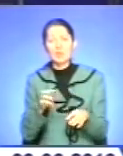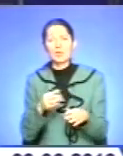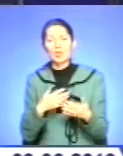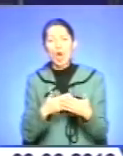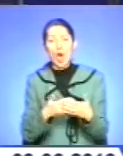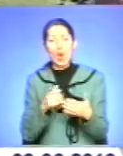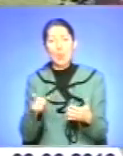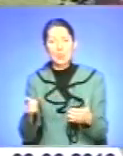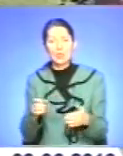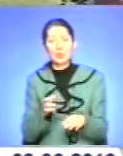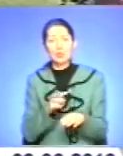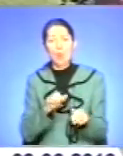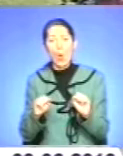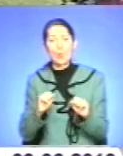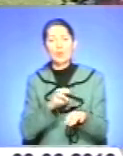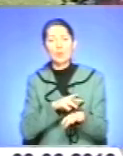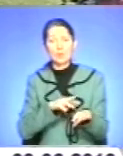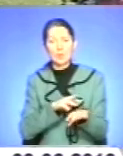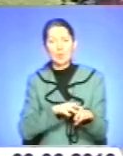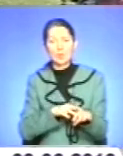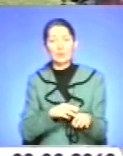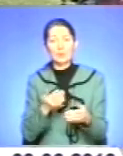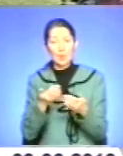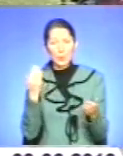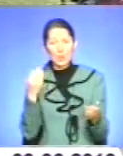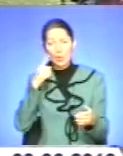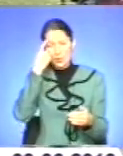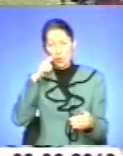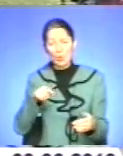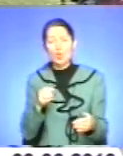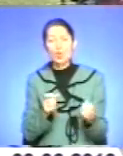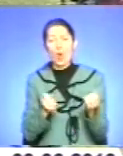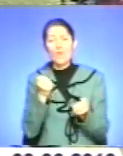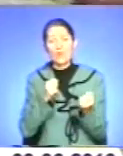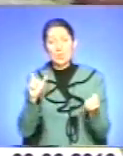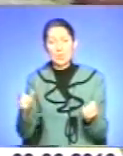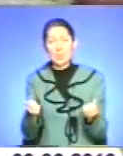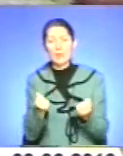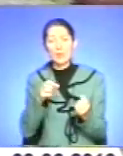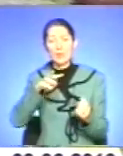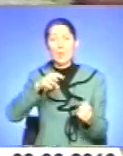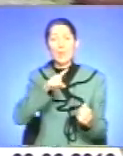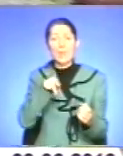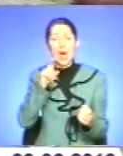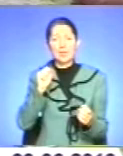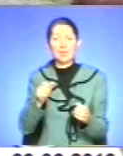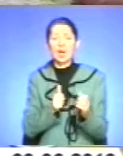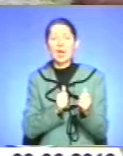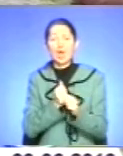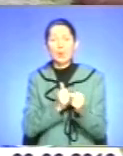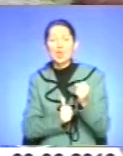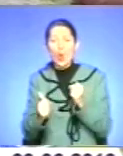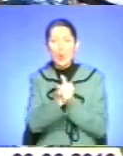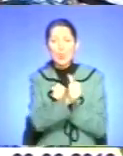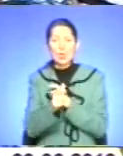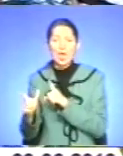області. Попередньо відомо, що водій автомобіля марки Mazda 627, здійснюючи обгін, виїхав на смугу зустрічного